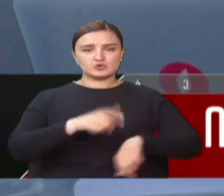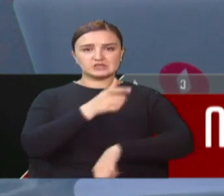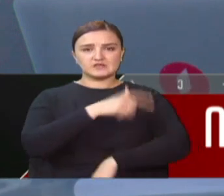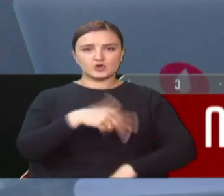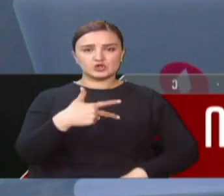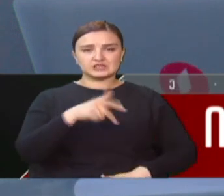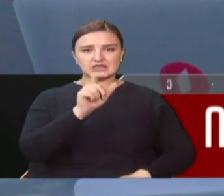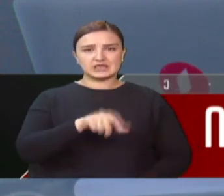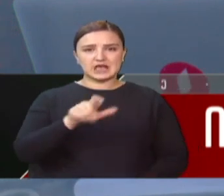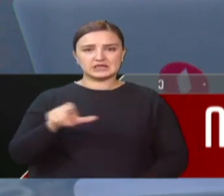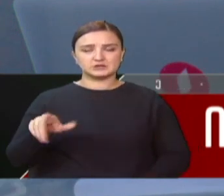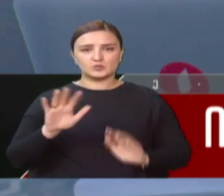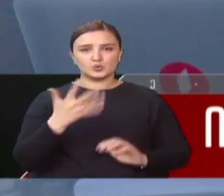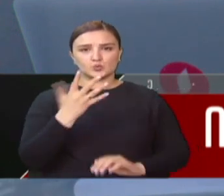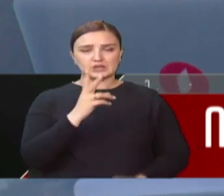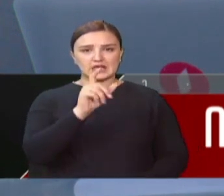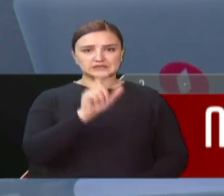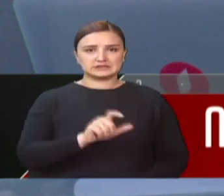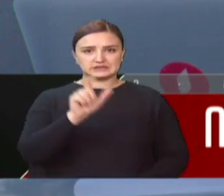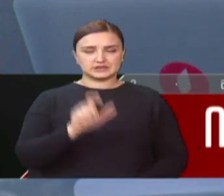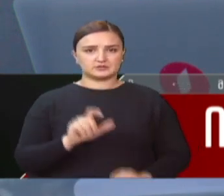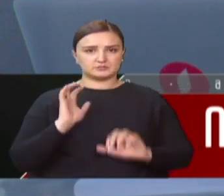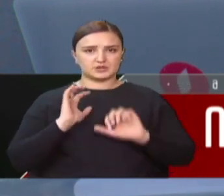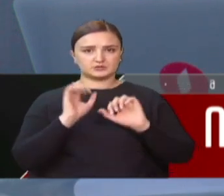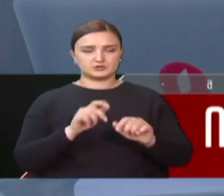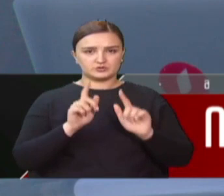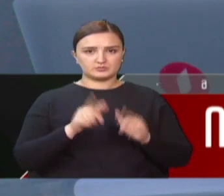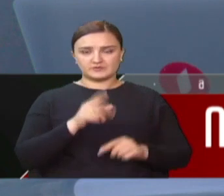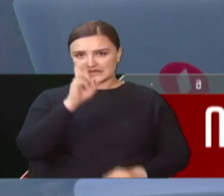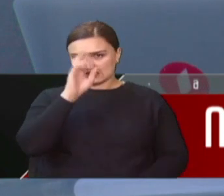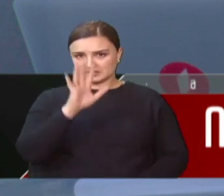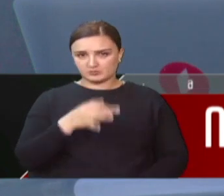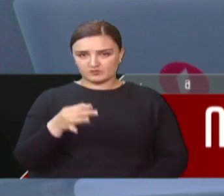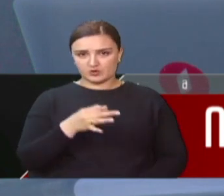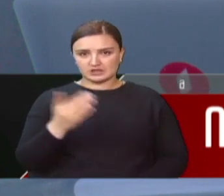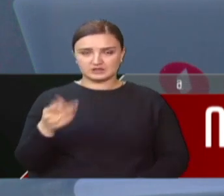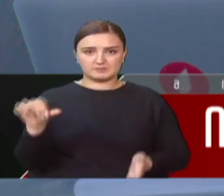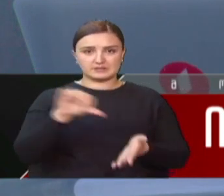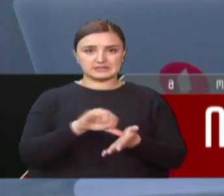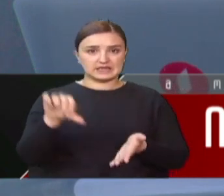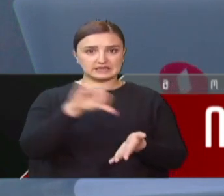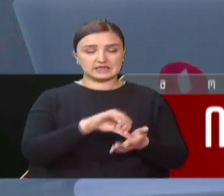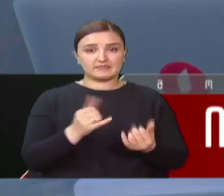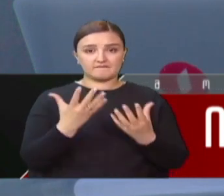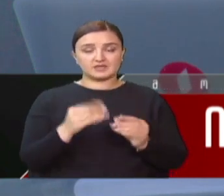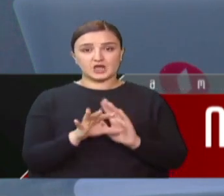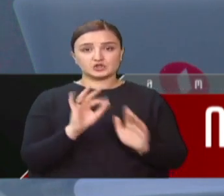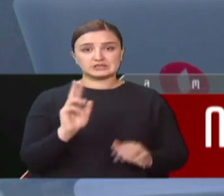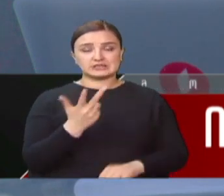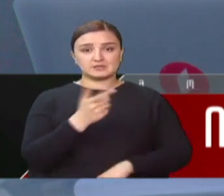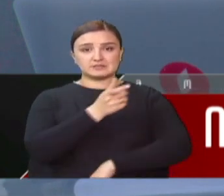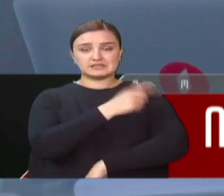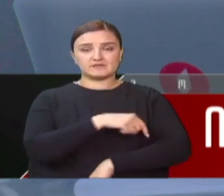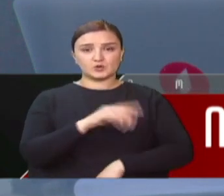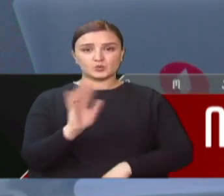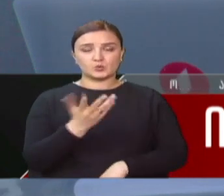30 კანდიდატიდან მხოლოდ იმ ხუთ კანდიდატურას უჭერს მხარს, რომლებიც არასამთავრობო ორგანიზაციებმა წარადგინეს. დღეს არჩეულ სამ ახალ წევრ შორის კი